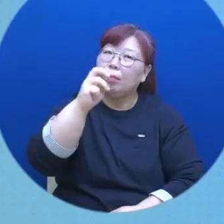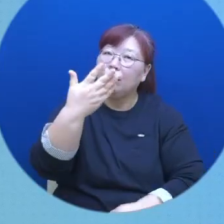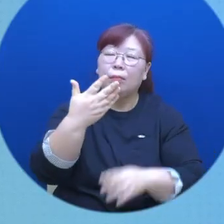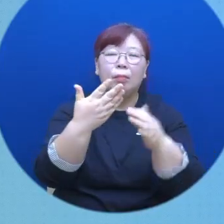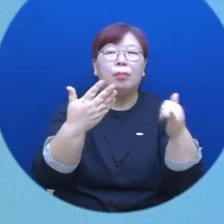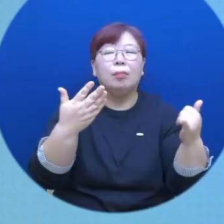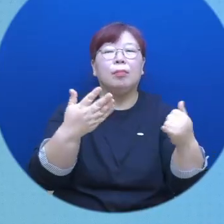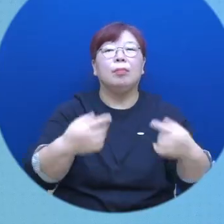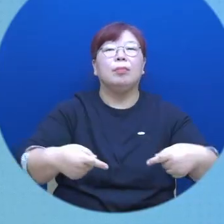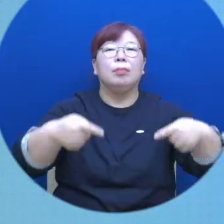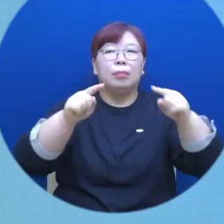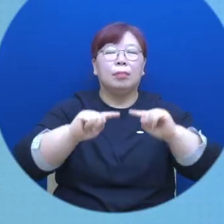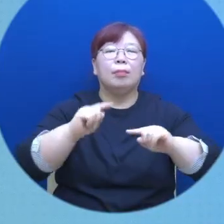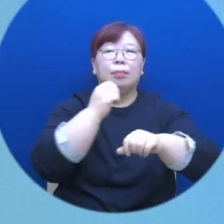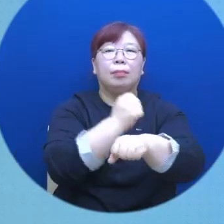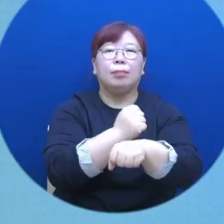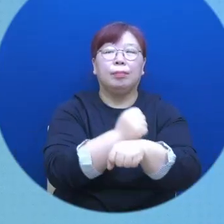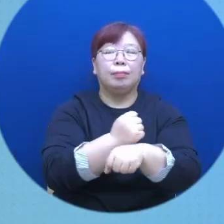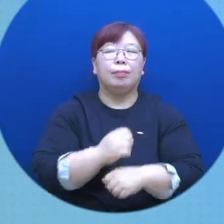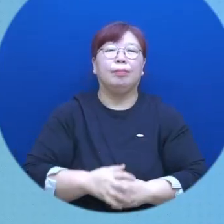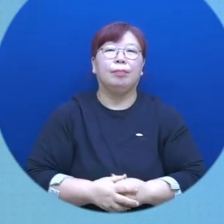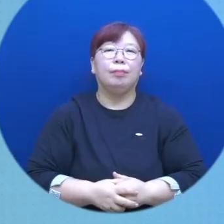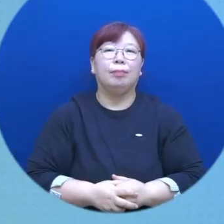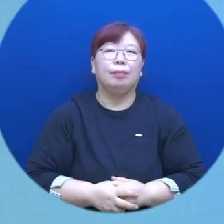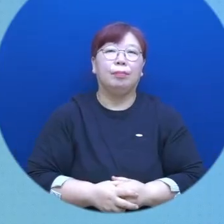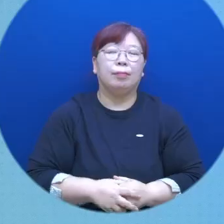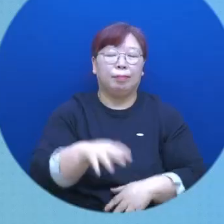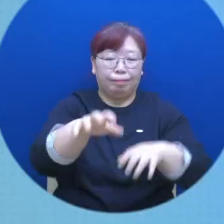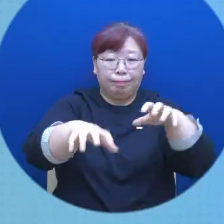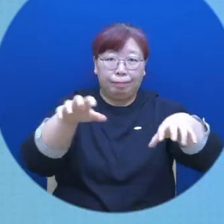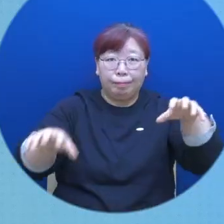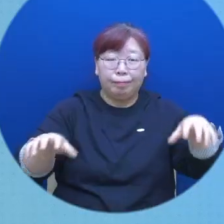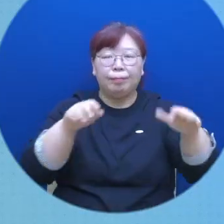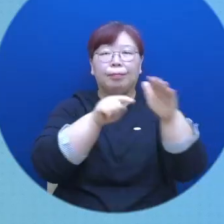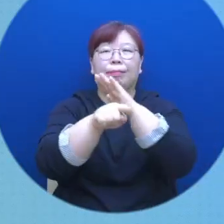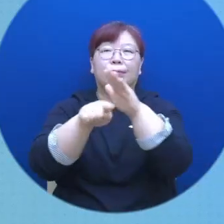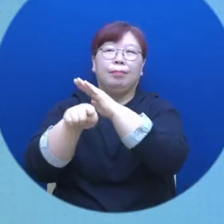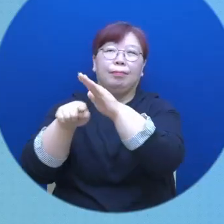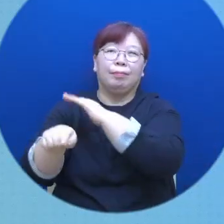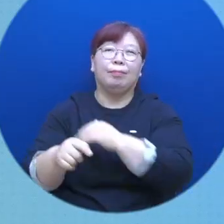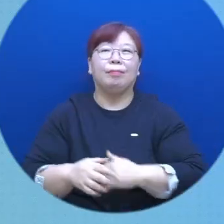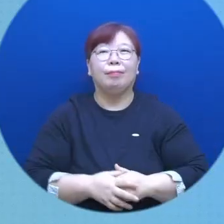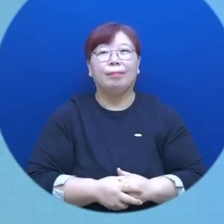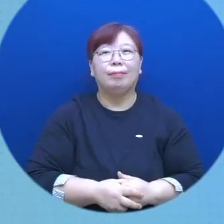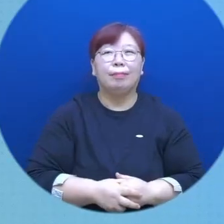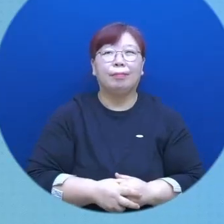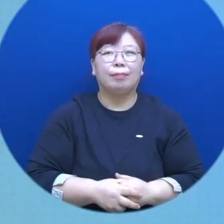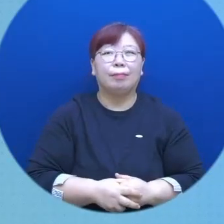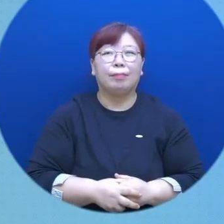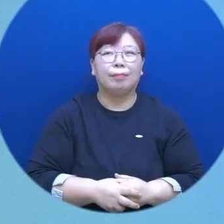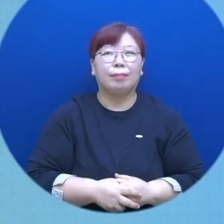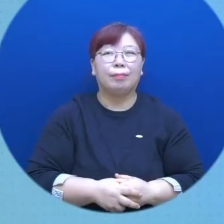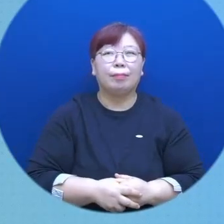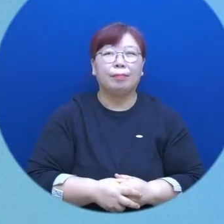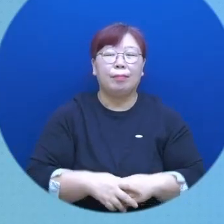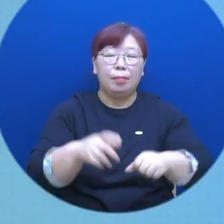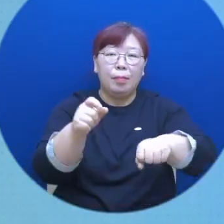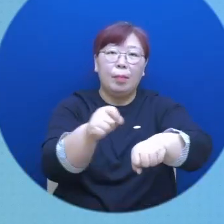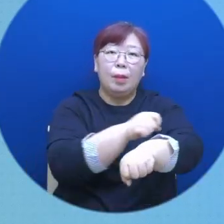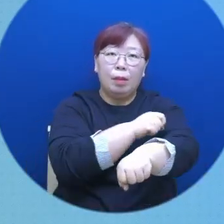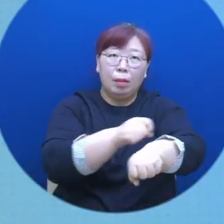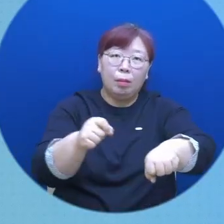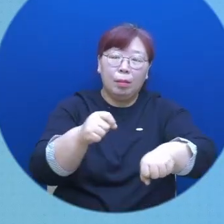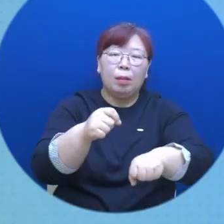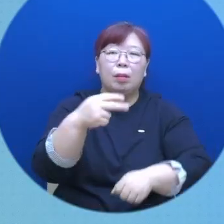39명이 3박 4일 동안을 이곳저곳을 방문하게 됐습니다. 특별히 대만